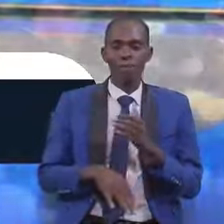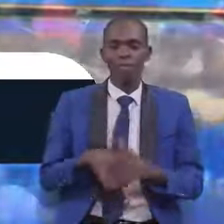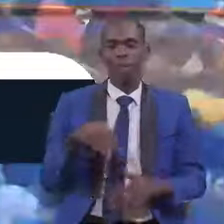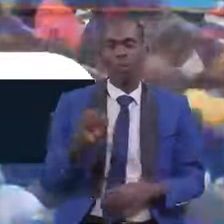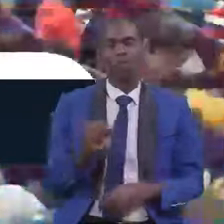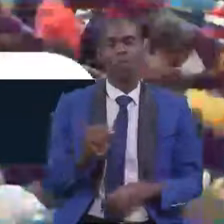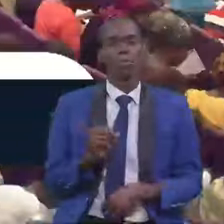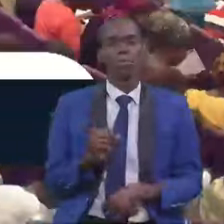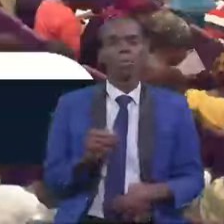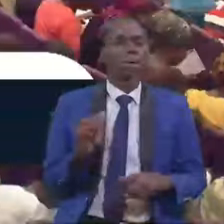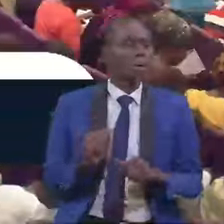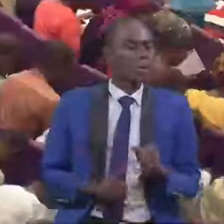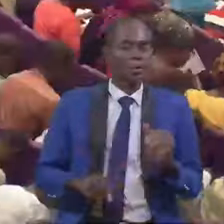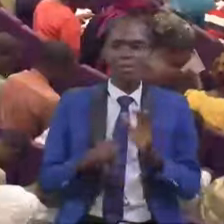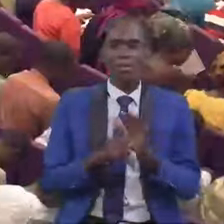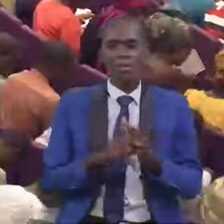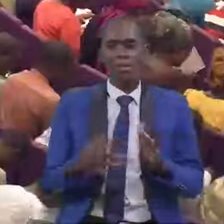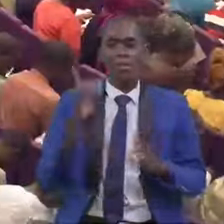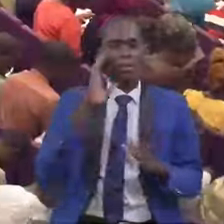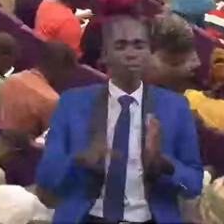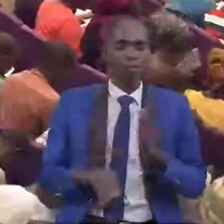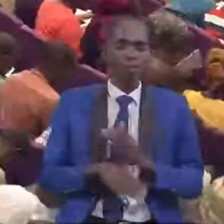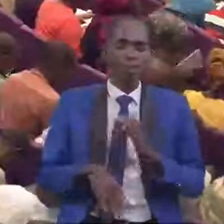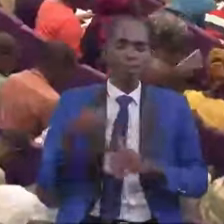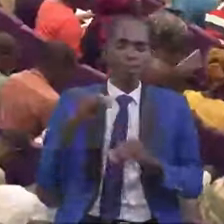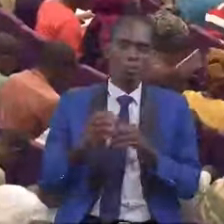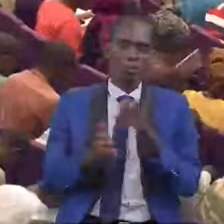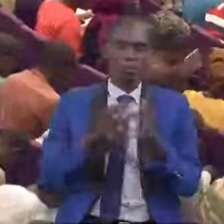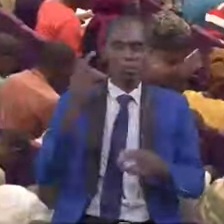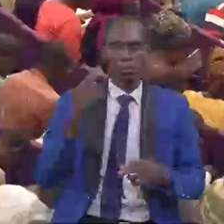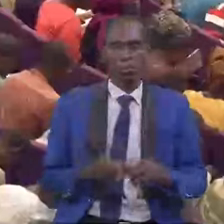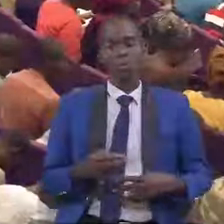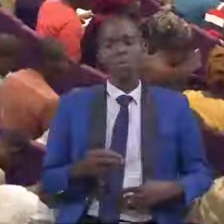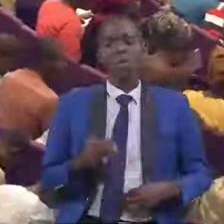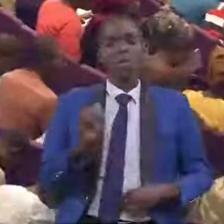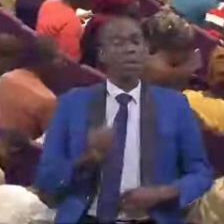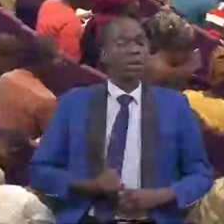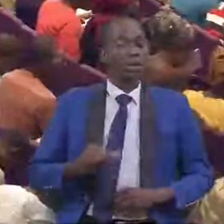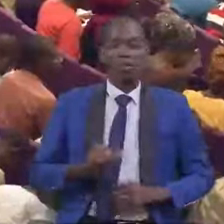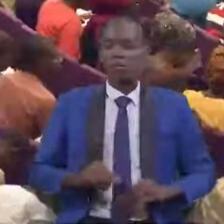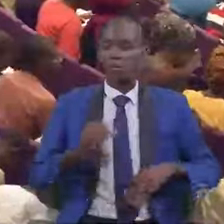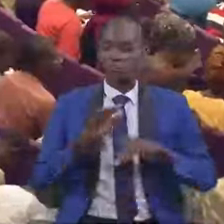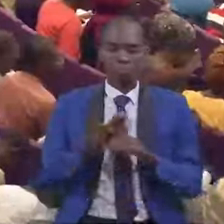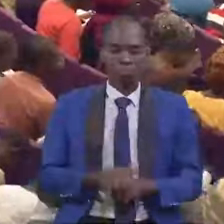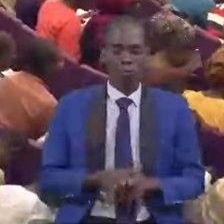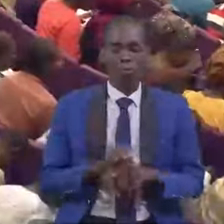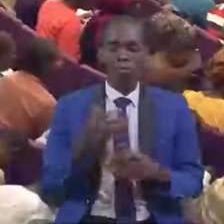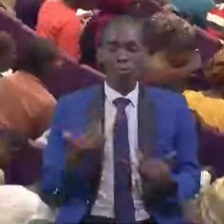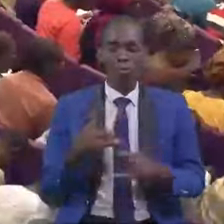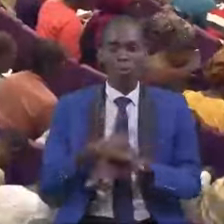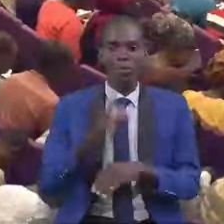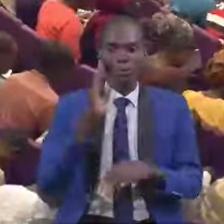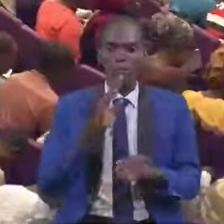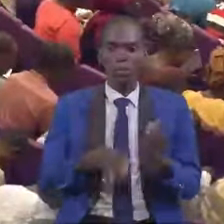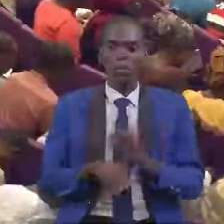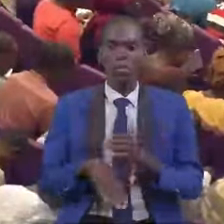Il chassa les esprits. Toute chose négative ce soir est chassée. Toute oppression est chassée ce soir. Tout esprit de